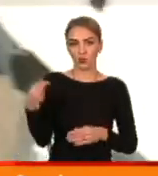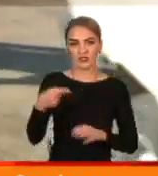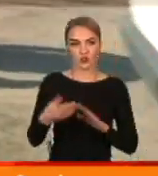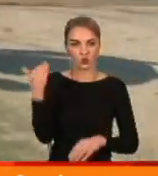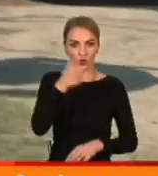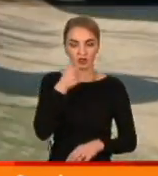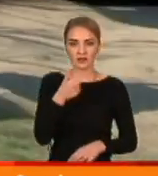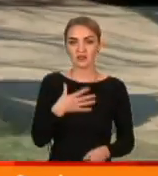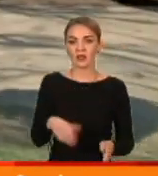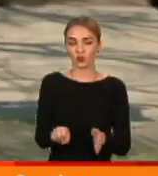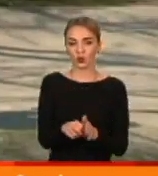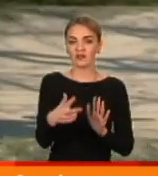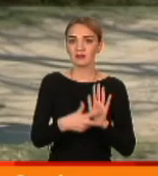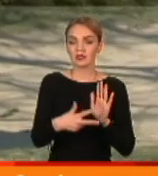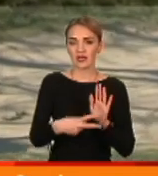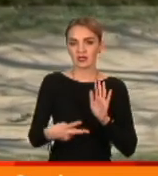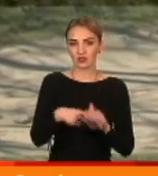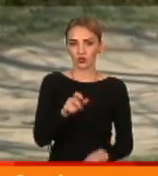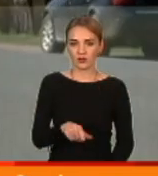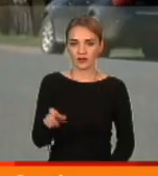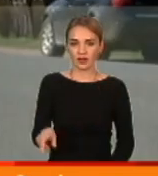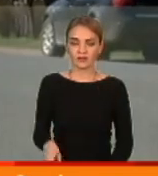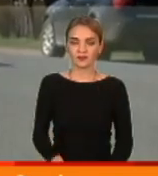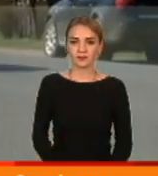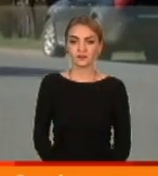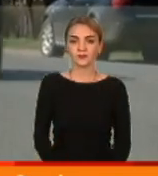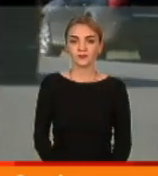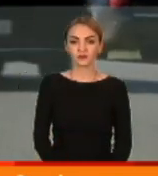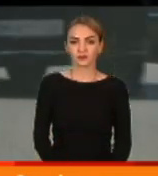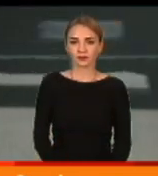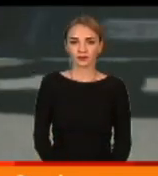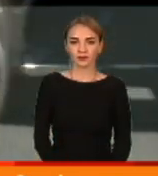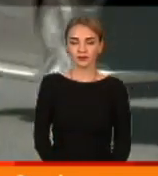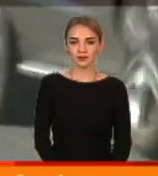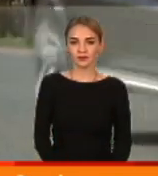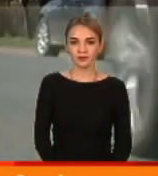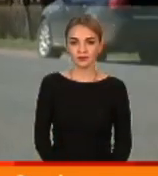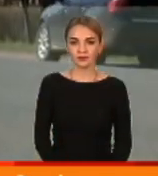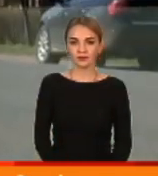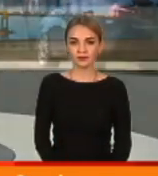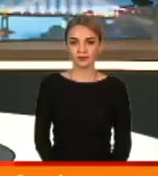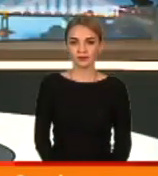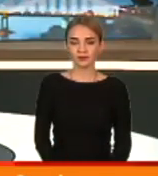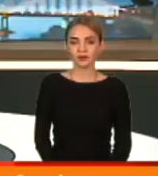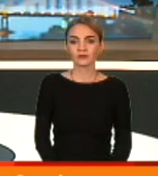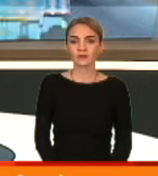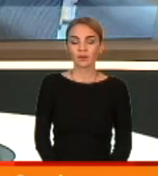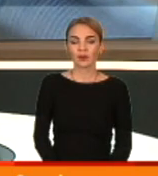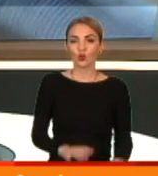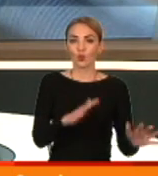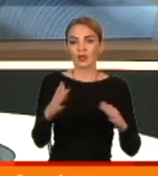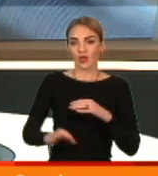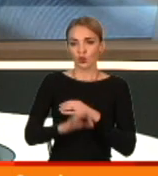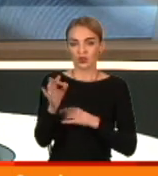тисячі. В них загинуло 87 людей. Анастасія Кожушко, Євген Рипенько, програма «Вікна СТБ». І до подій